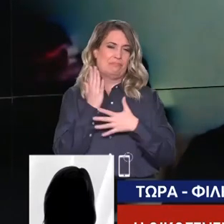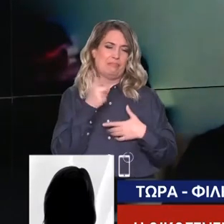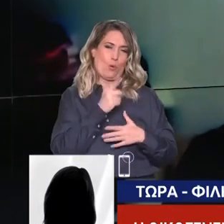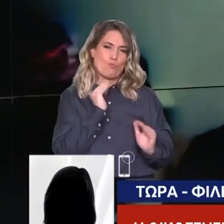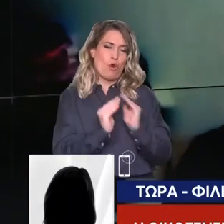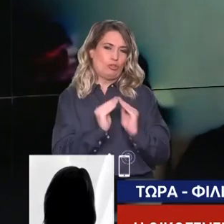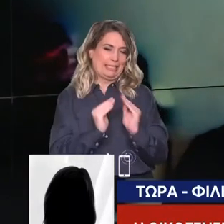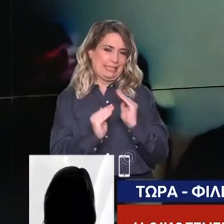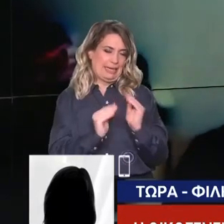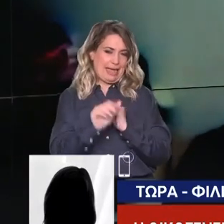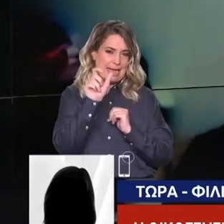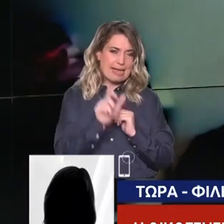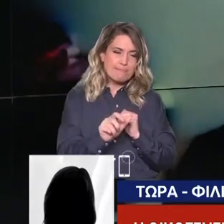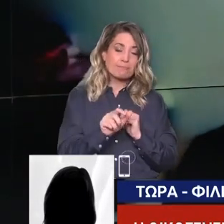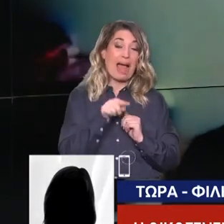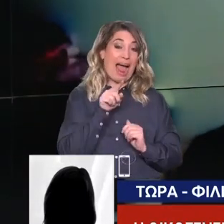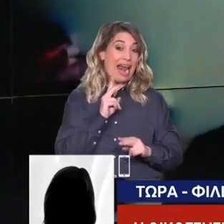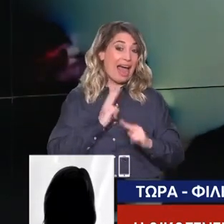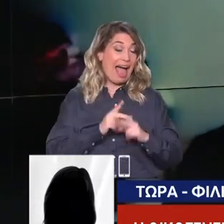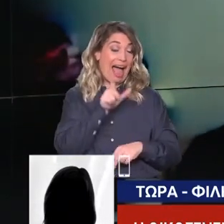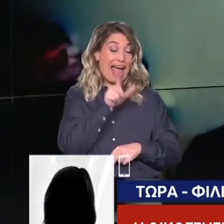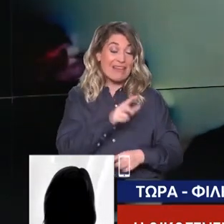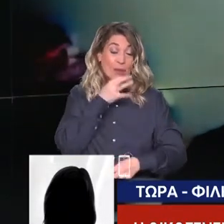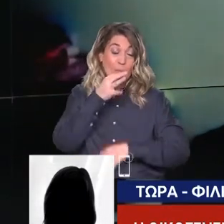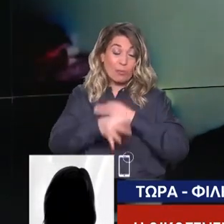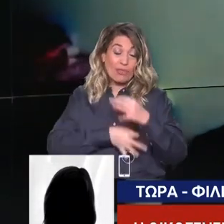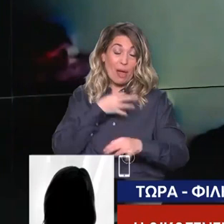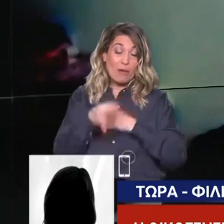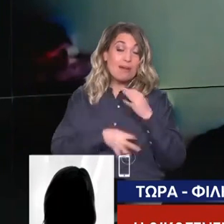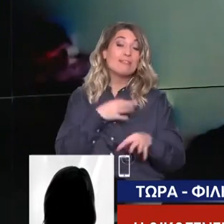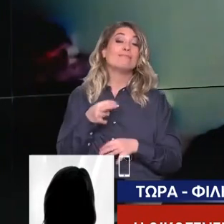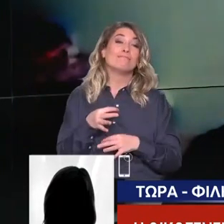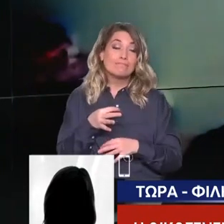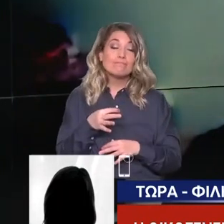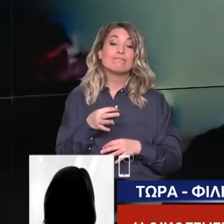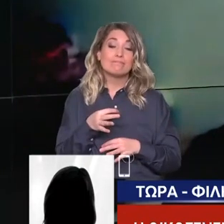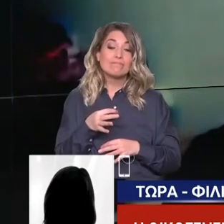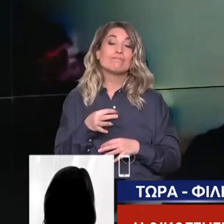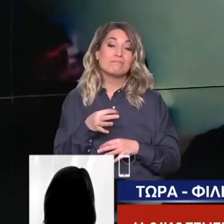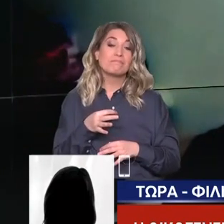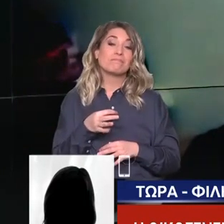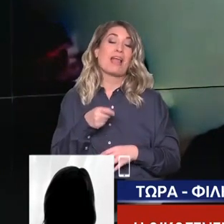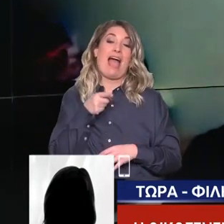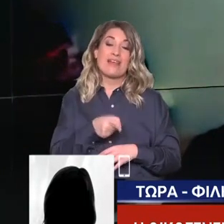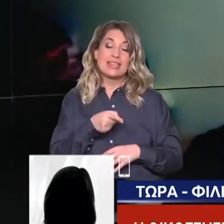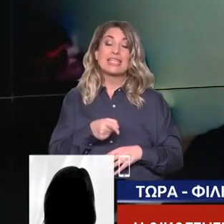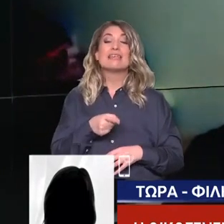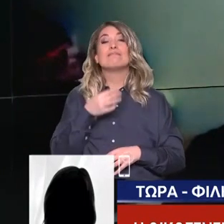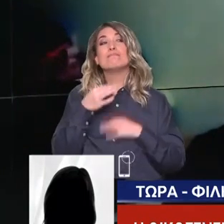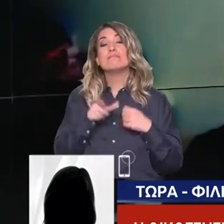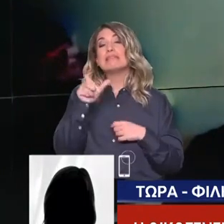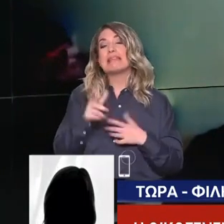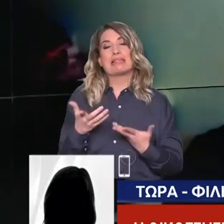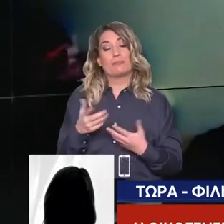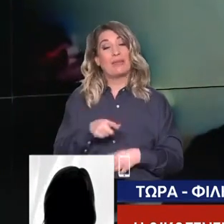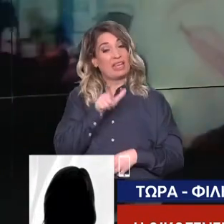αλλά έχει σημασία η γυναίκα που βρίσκεται, θα χρησιμοποιήσουμε ένα τυχαίο όνομα, η κυρία Αθηνά, να μας πει δύο λόγια που θέλει